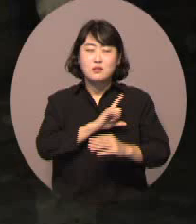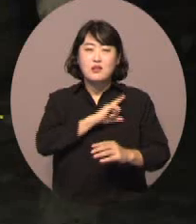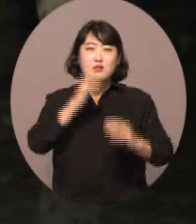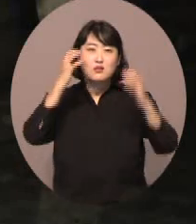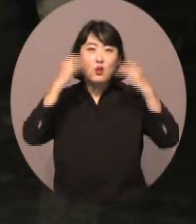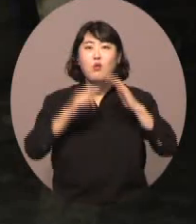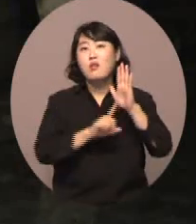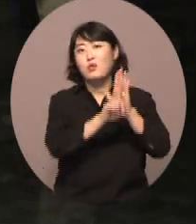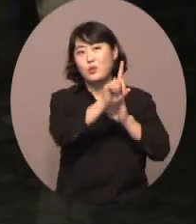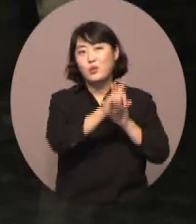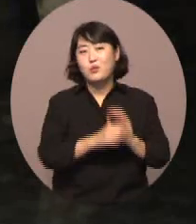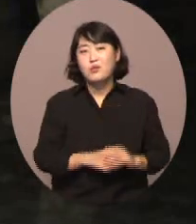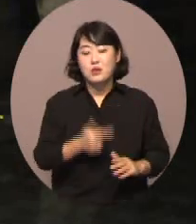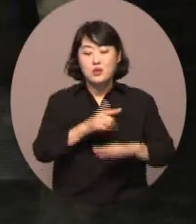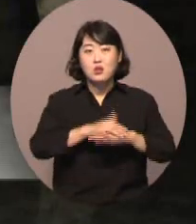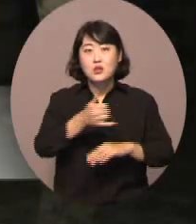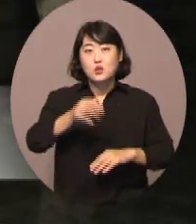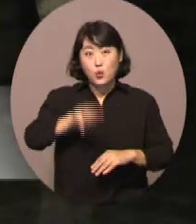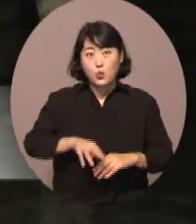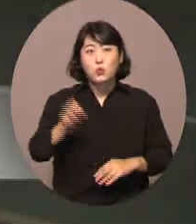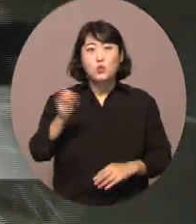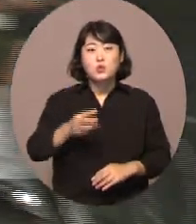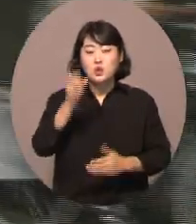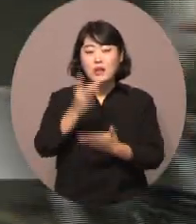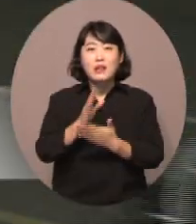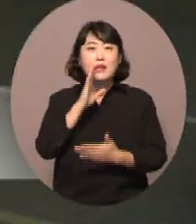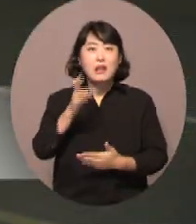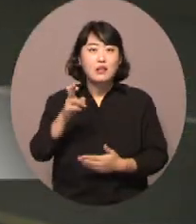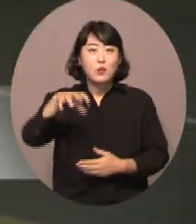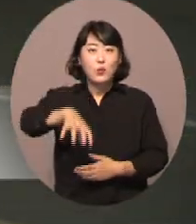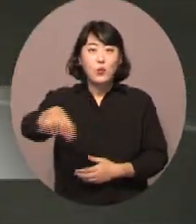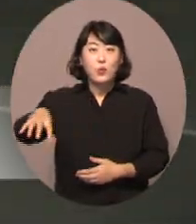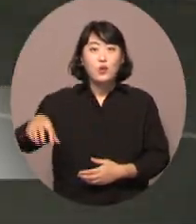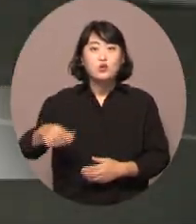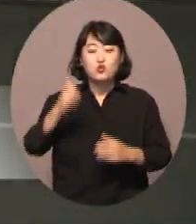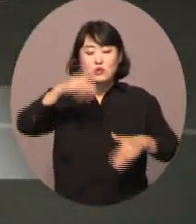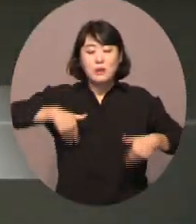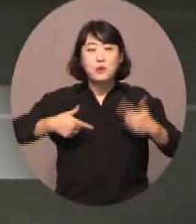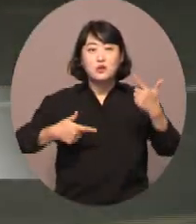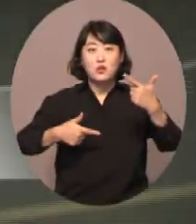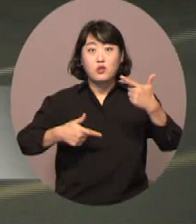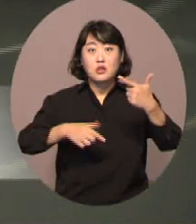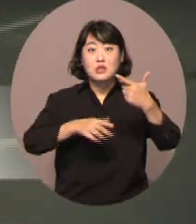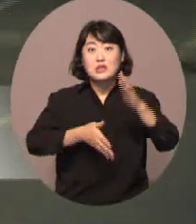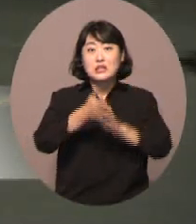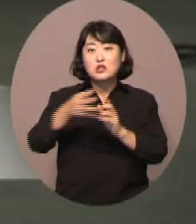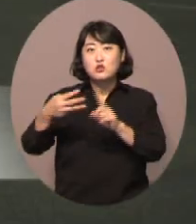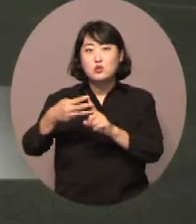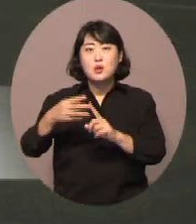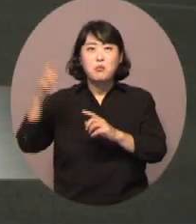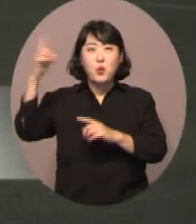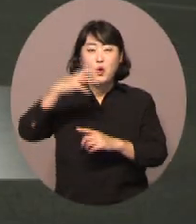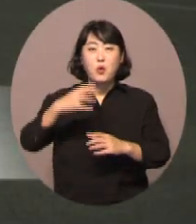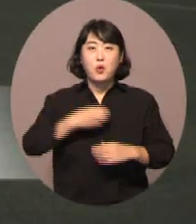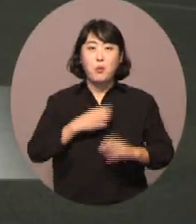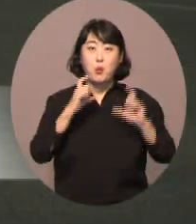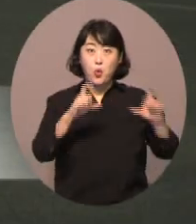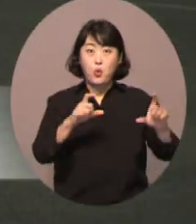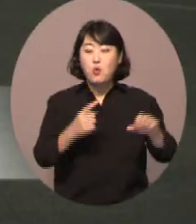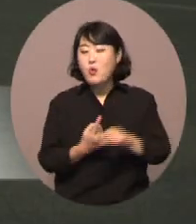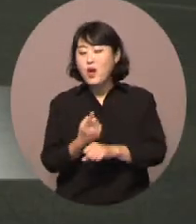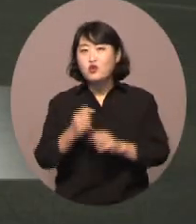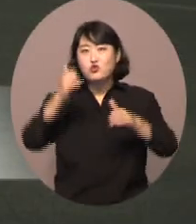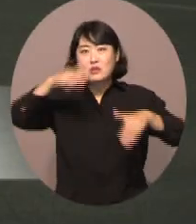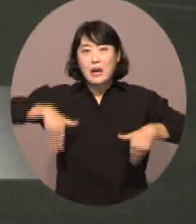기록했는데요. 현재 대전과 세종을 비롯해 천안과 아산 등 충남 6개 시군에는 폭염 경보가, 그 밖에 모든